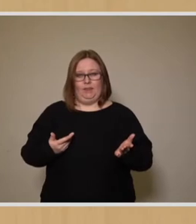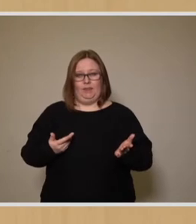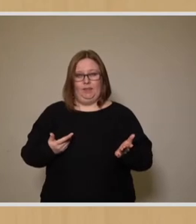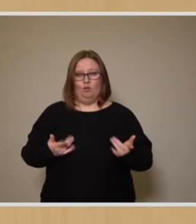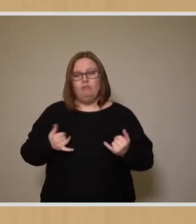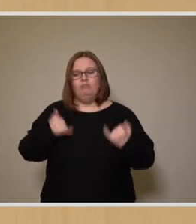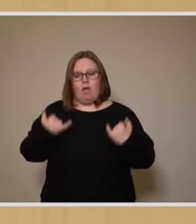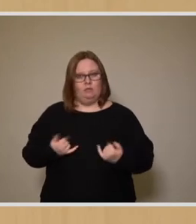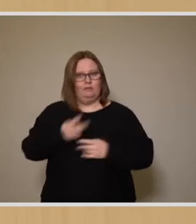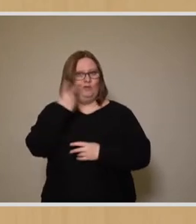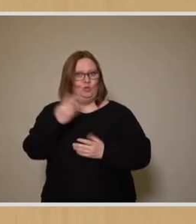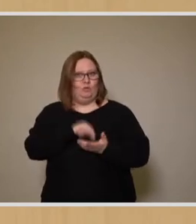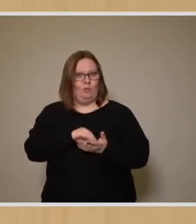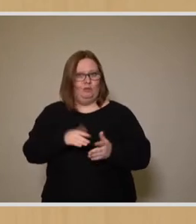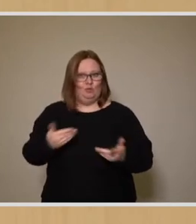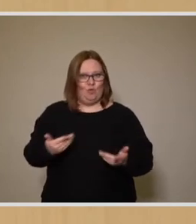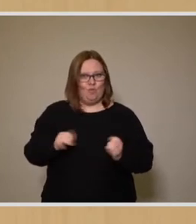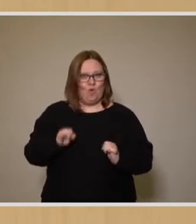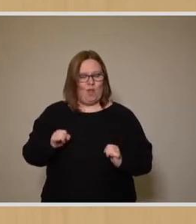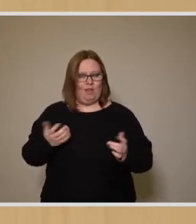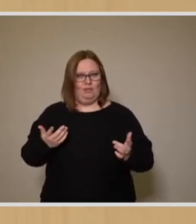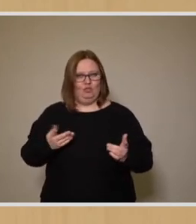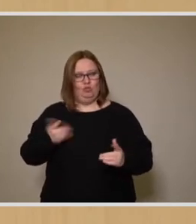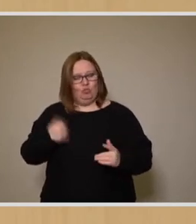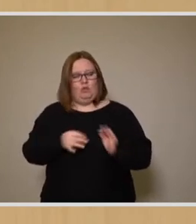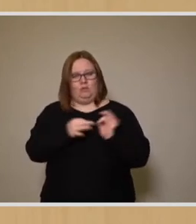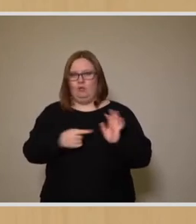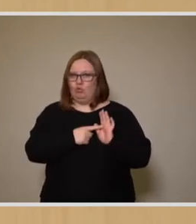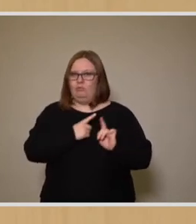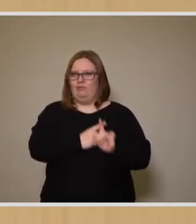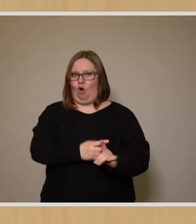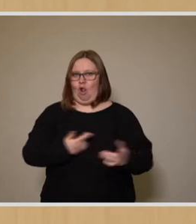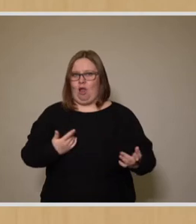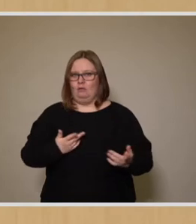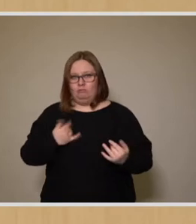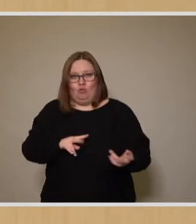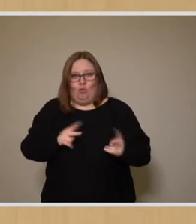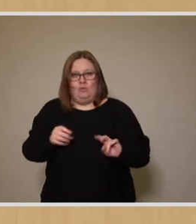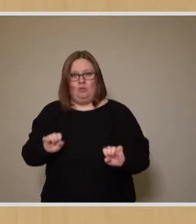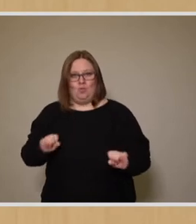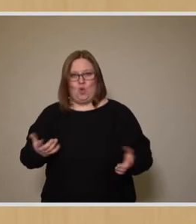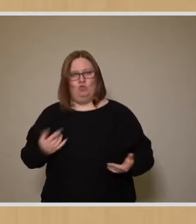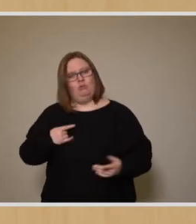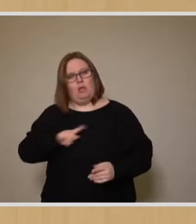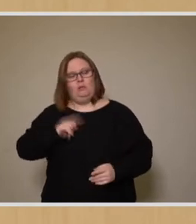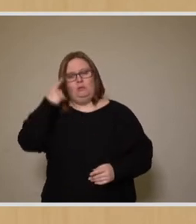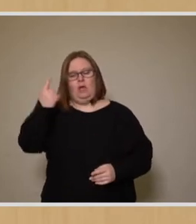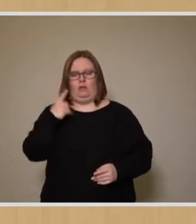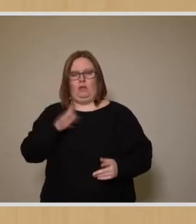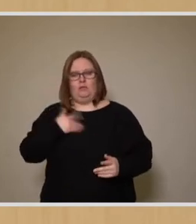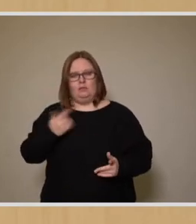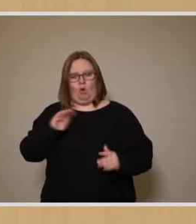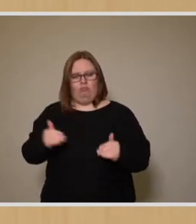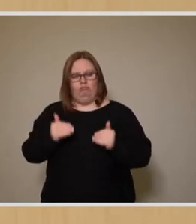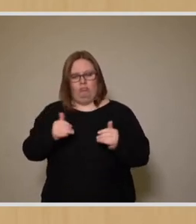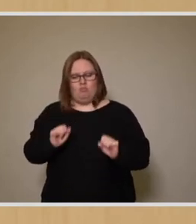erste Versuch vor, eine Beteiligungsmöglichkeit, die eben in dieser Satzung gegeben wurde, zu realisieren. Und ich denke, dieser Aufschlag sollte natürlich